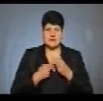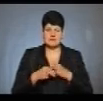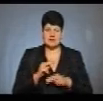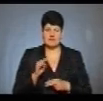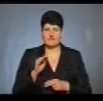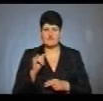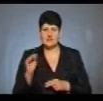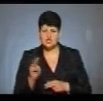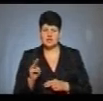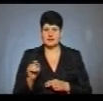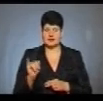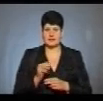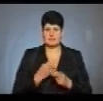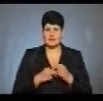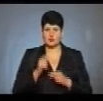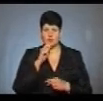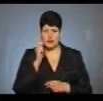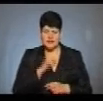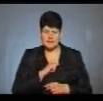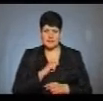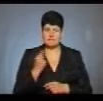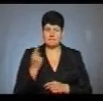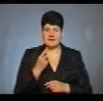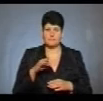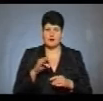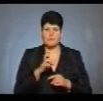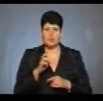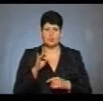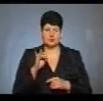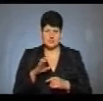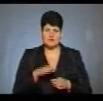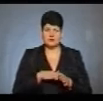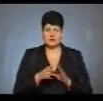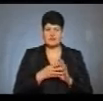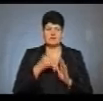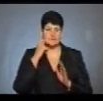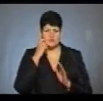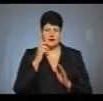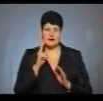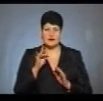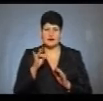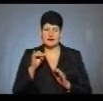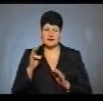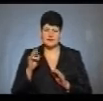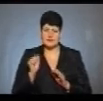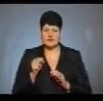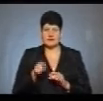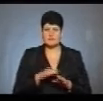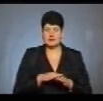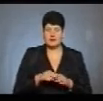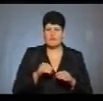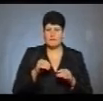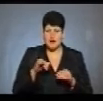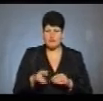і Федерацією гімнастики України. Перша вправа на брусі. Її виконує 9-річна Каріна Комаренець. Вона виконала вправу